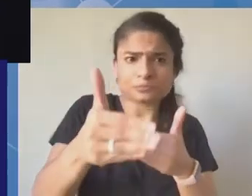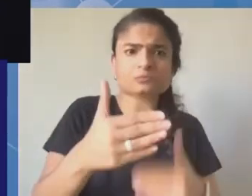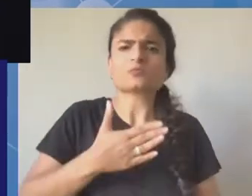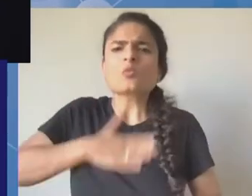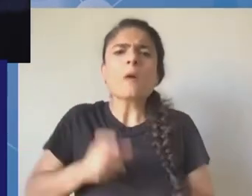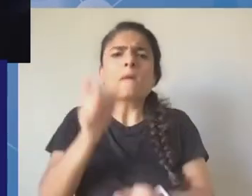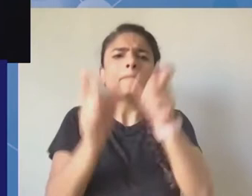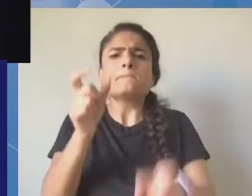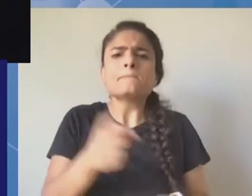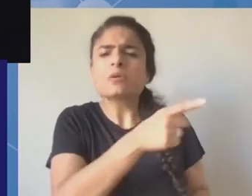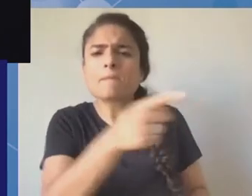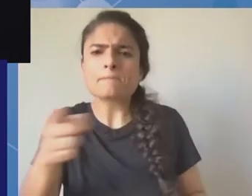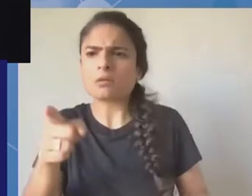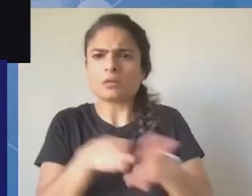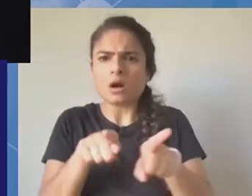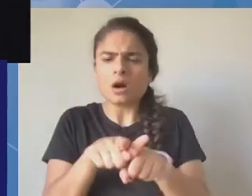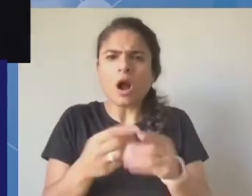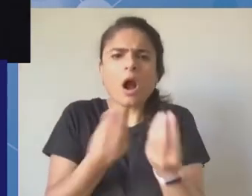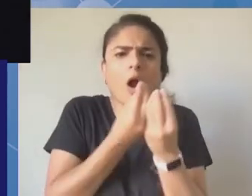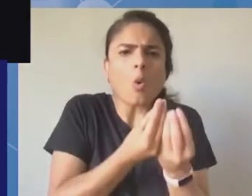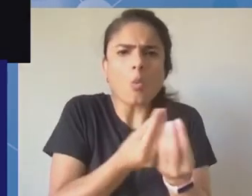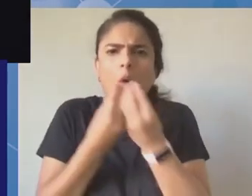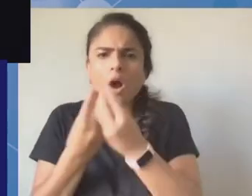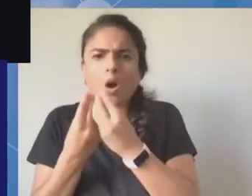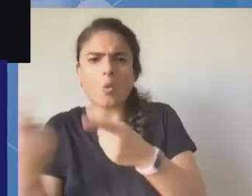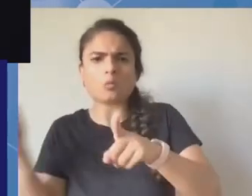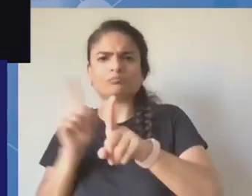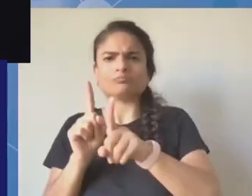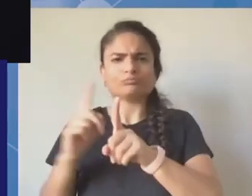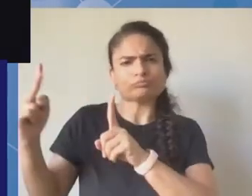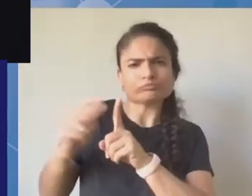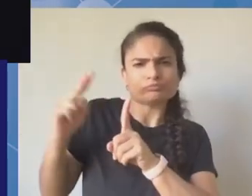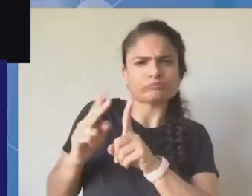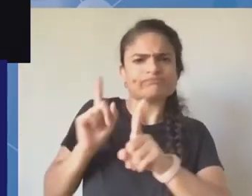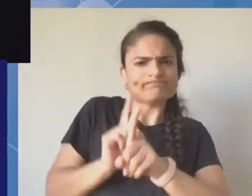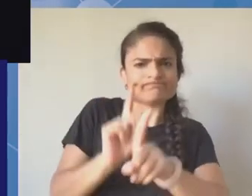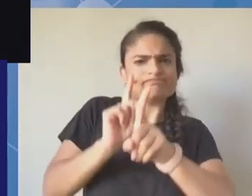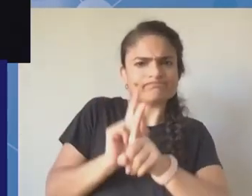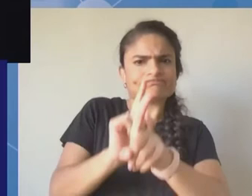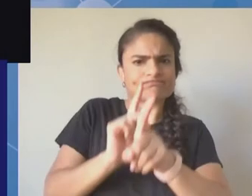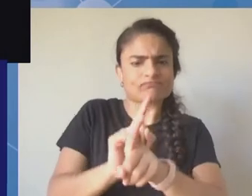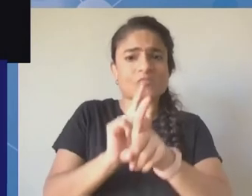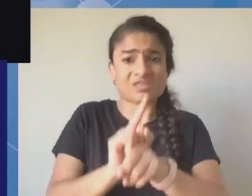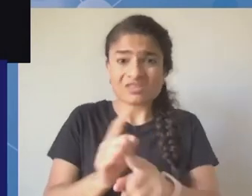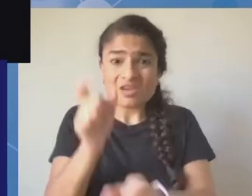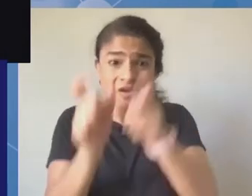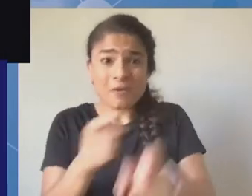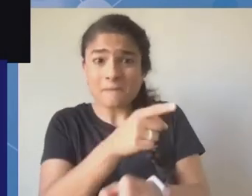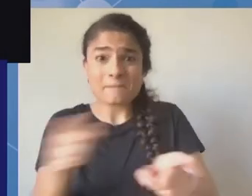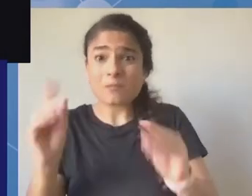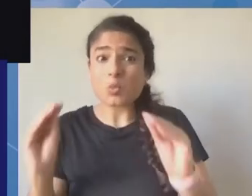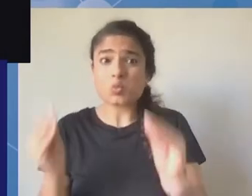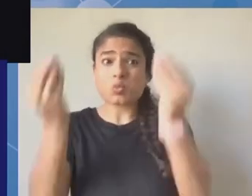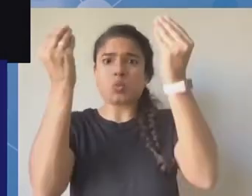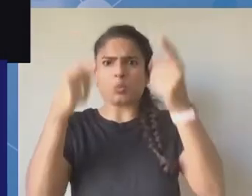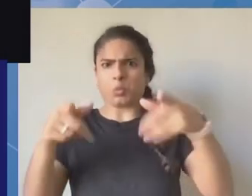可以组织一些培训的，特别是面向年轻人一